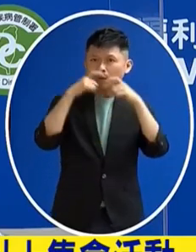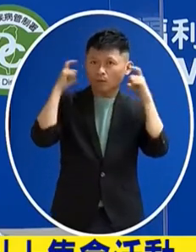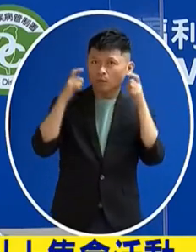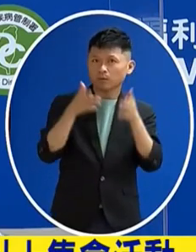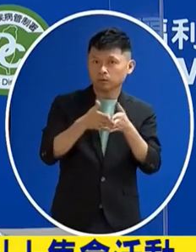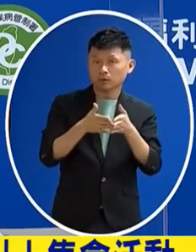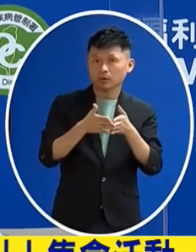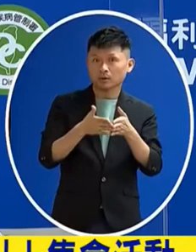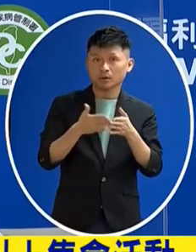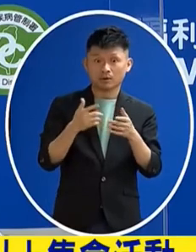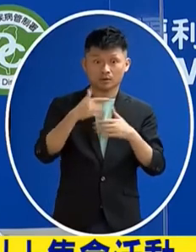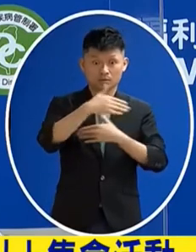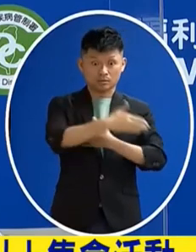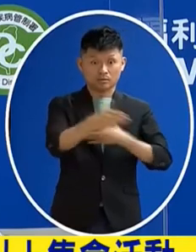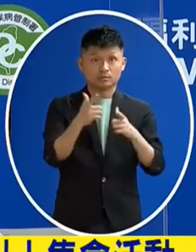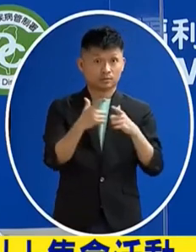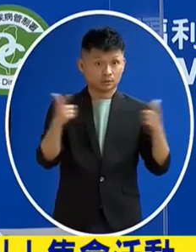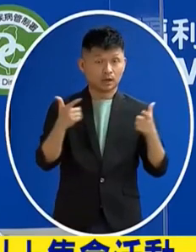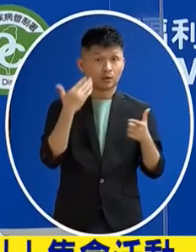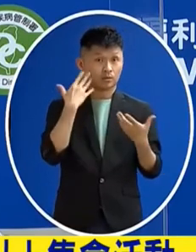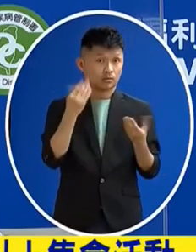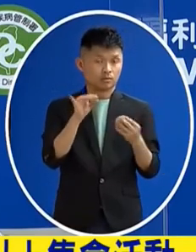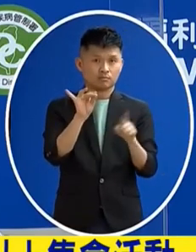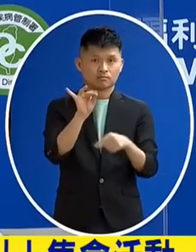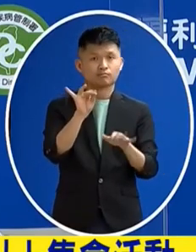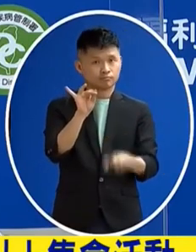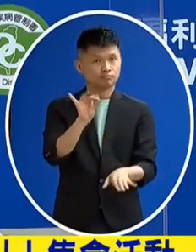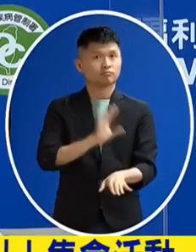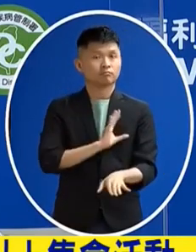维持在100人以下。